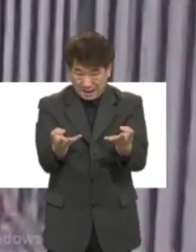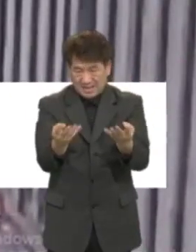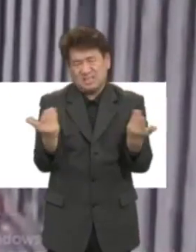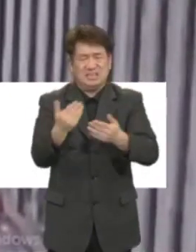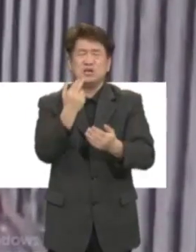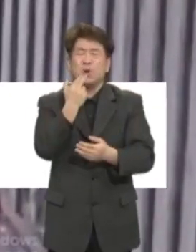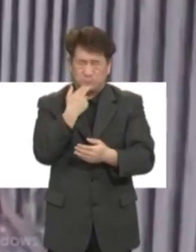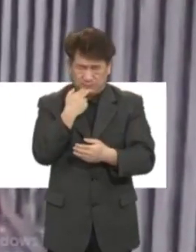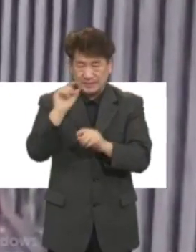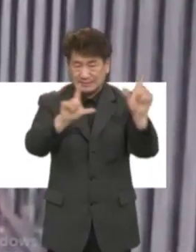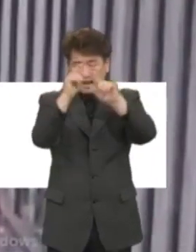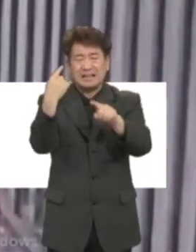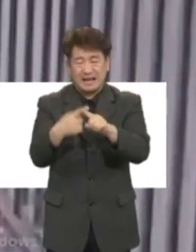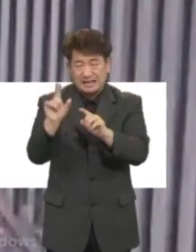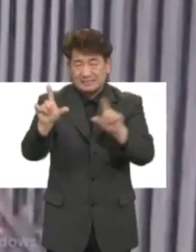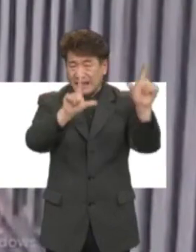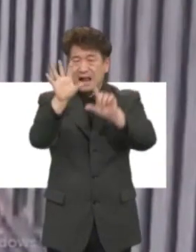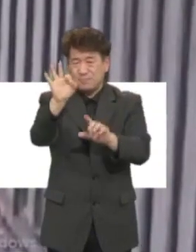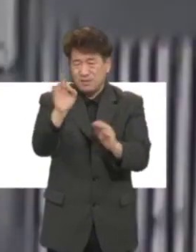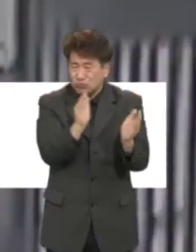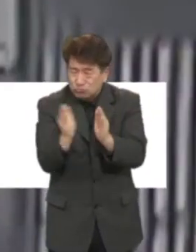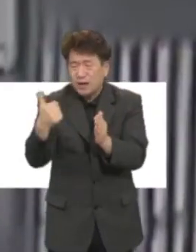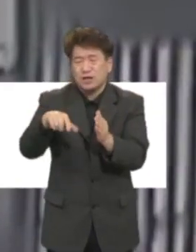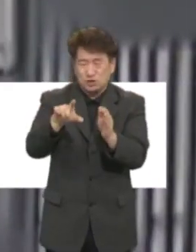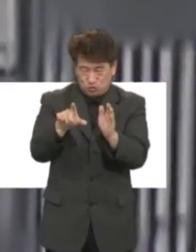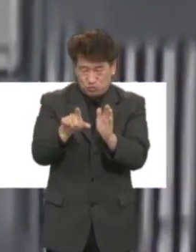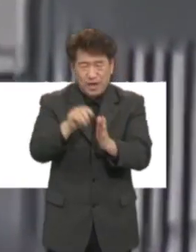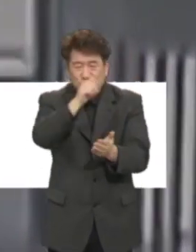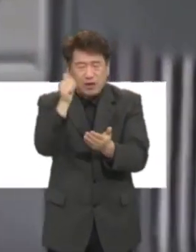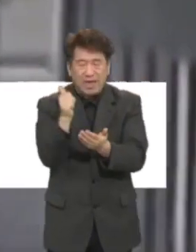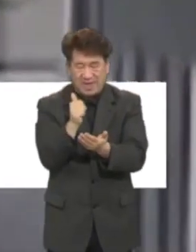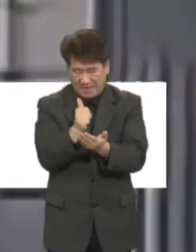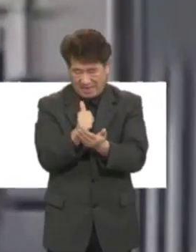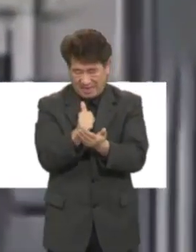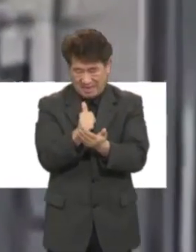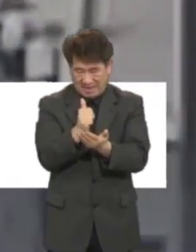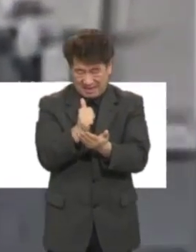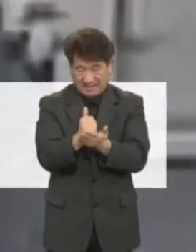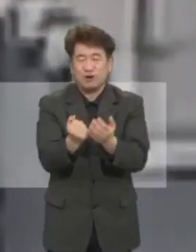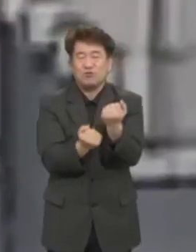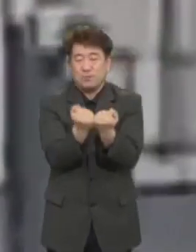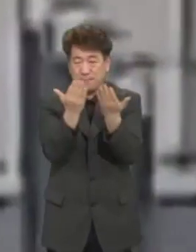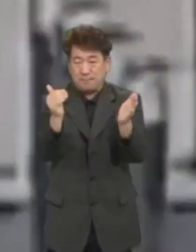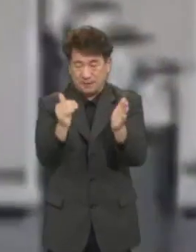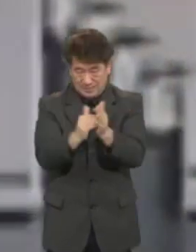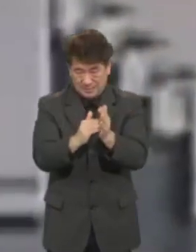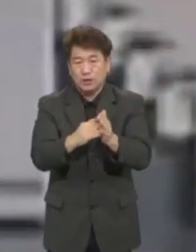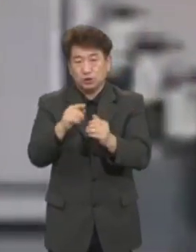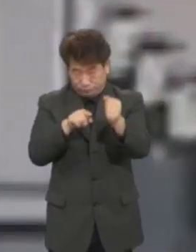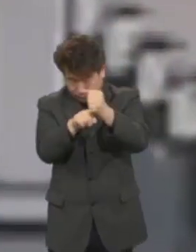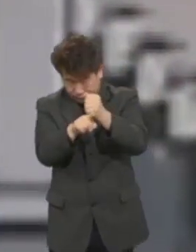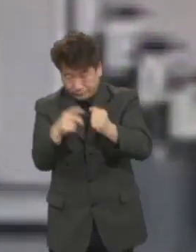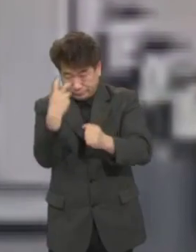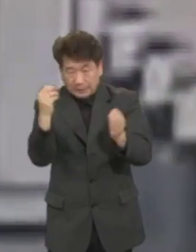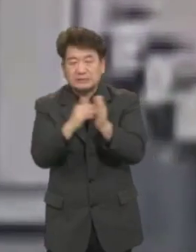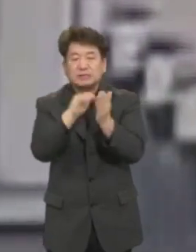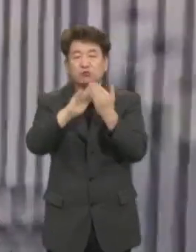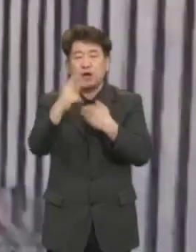없이 살다가 생활비를 마련하기 위해 범행을 저질렀다는 진수를 확보하고 수사를 마무 한뒤 검찰로 사건을